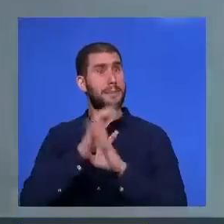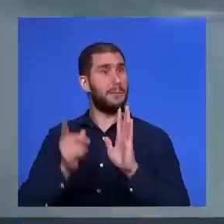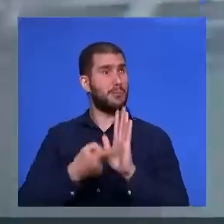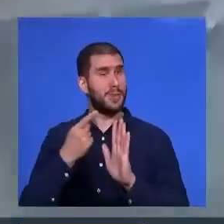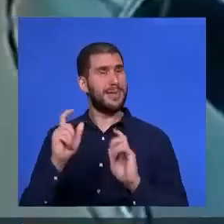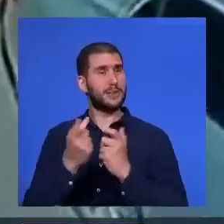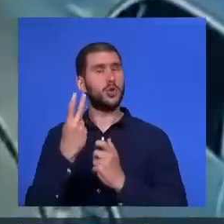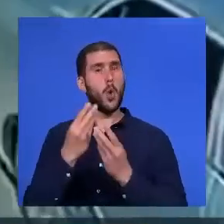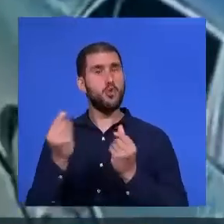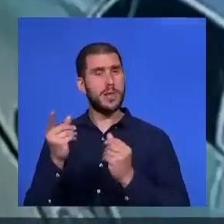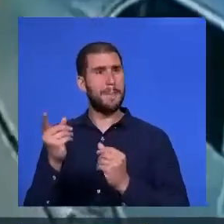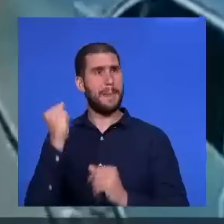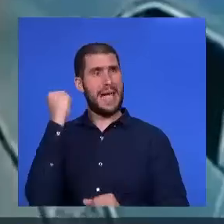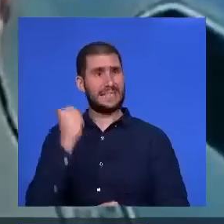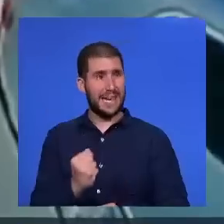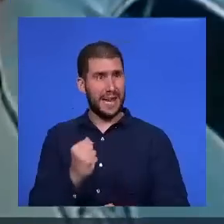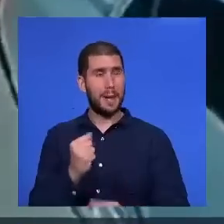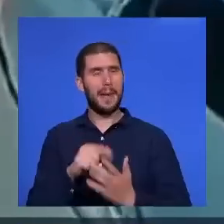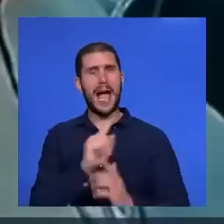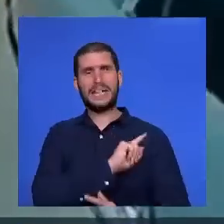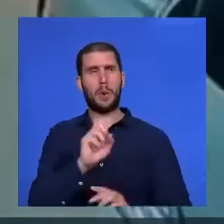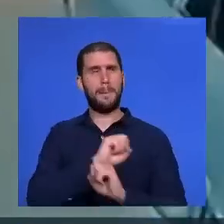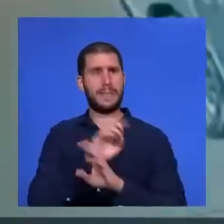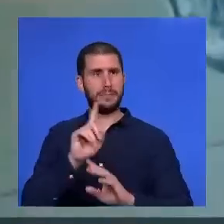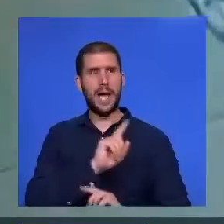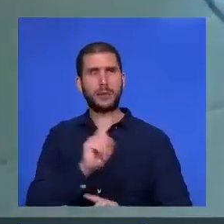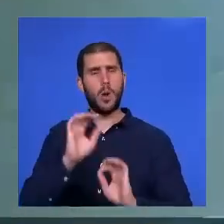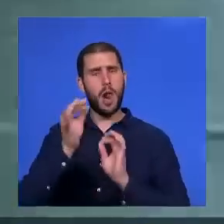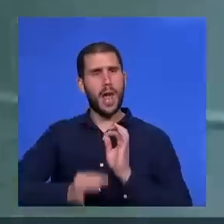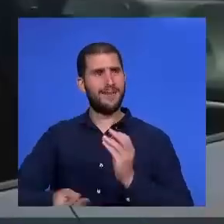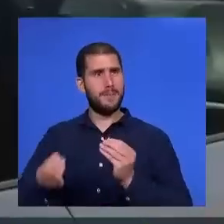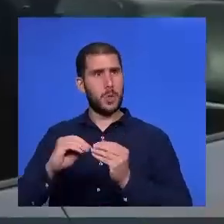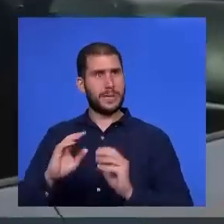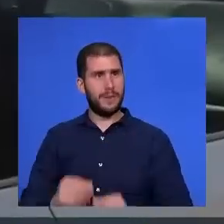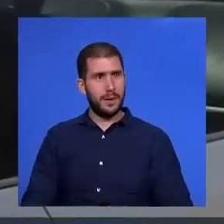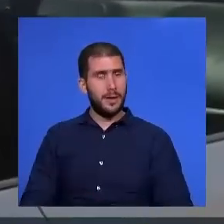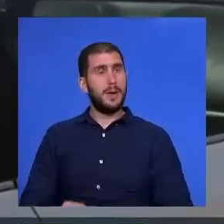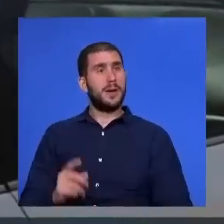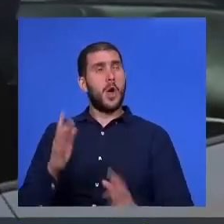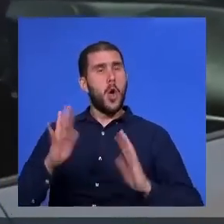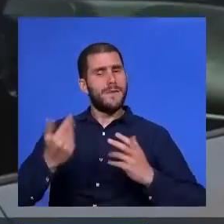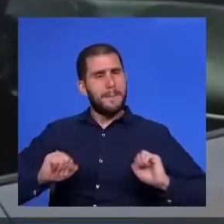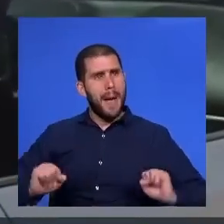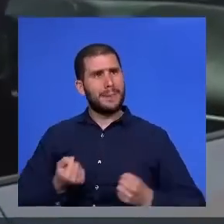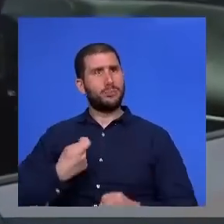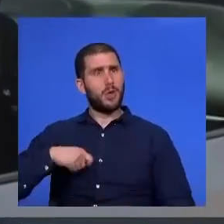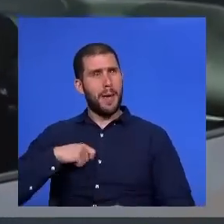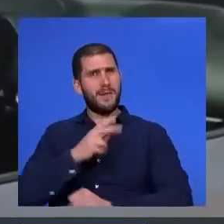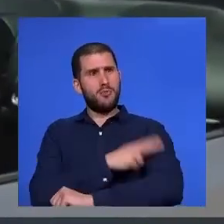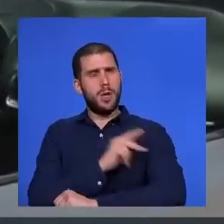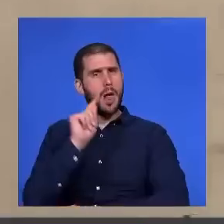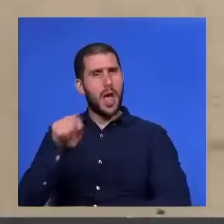נעצרו חשודים ברצח. לאור צו איסור פרסום לא ניתן להרחיב מעבר לכך. כעת מרב המאמצים של שבק והמשטרה